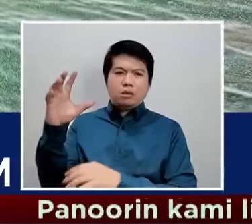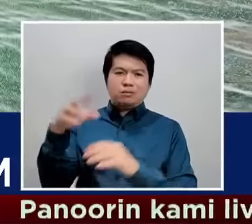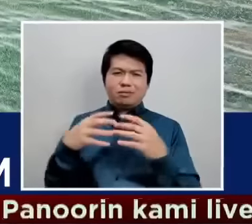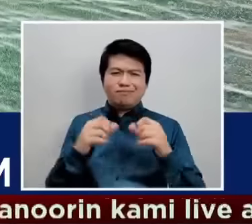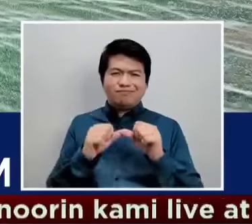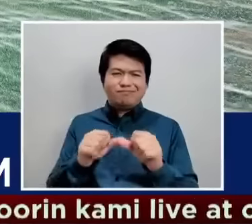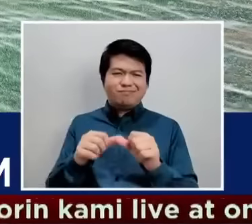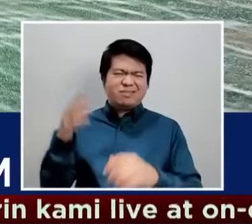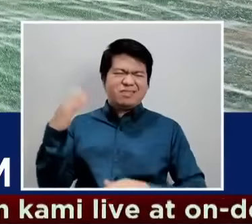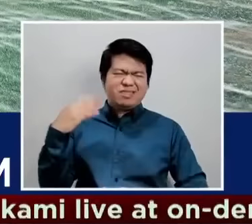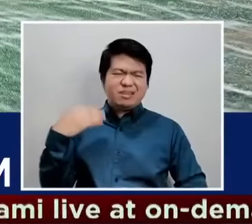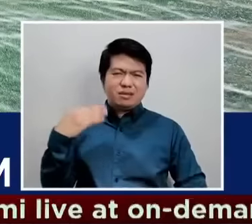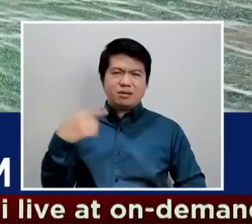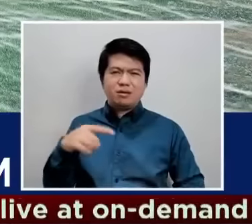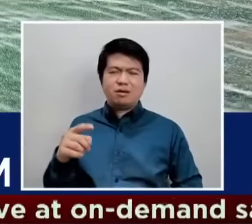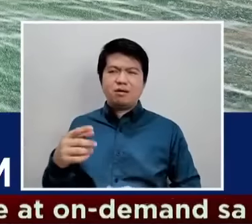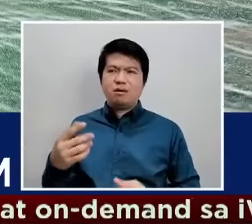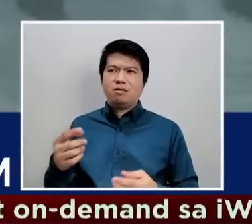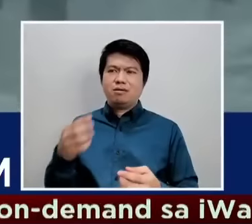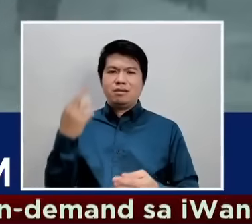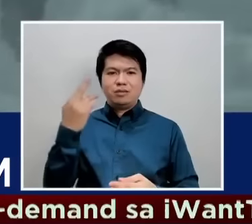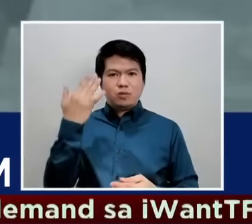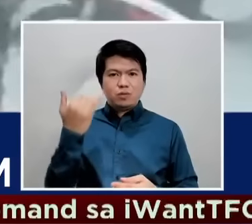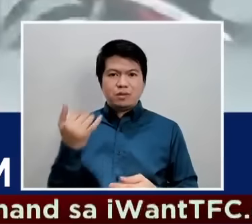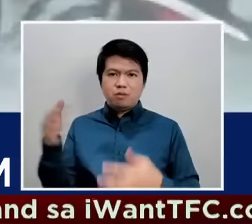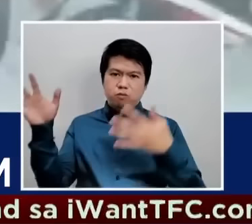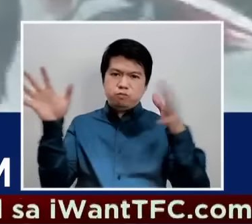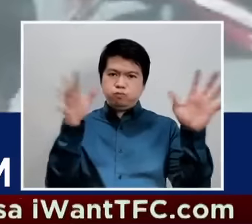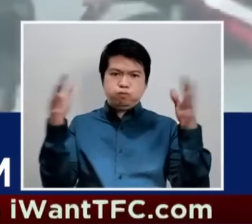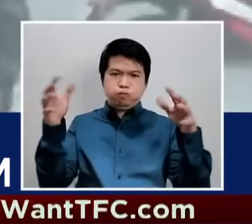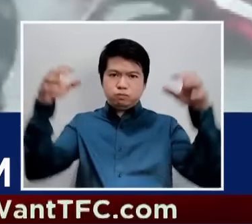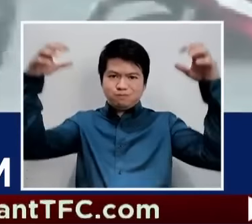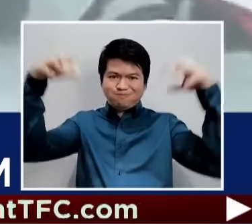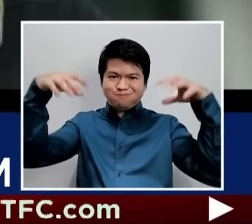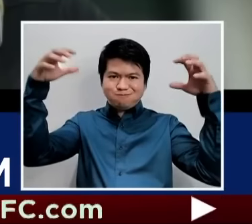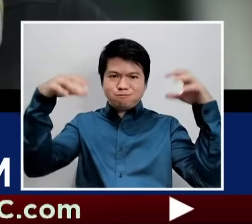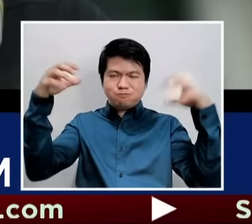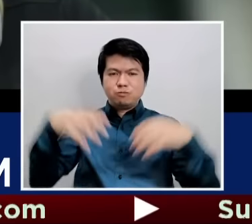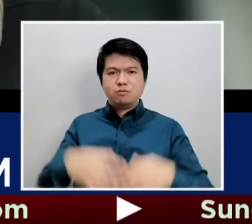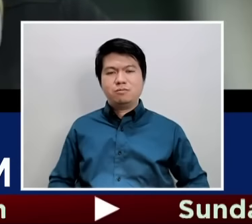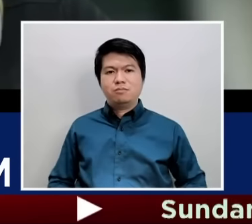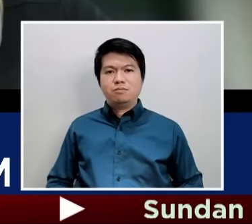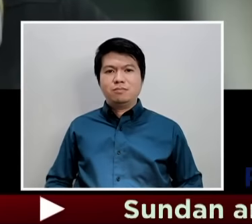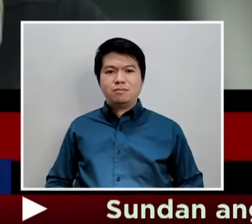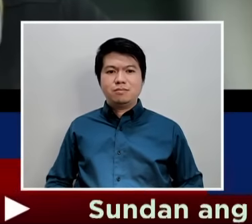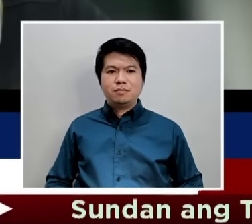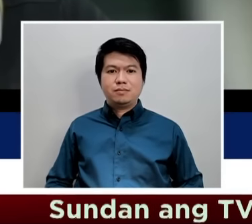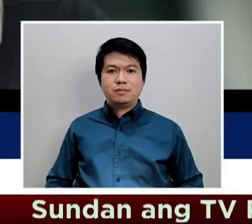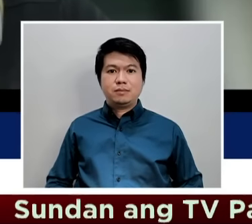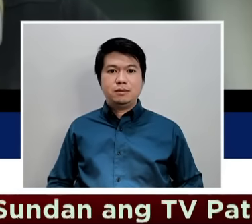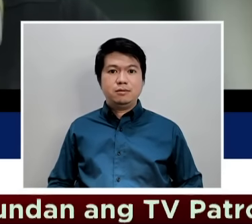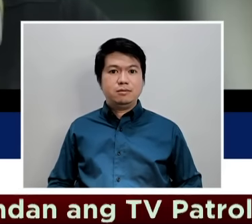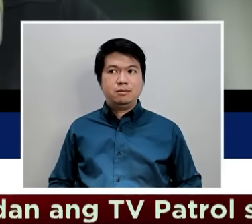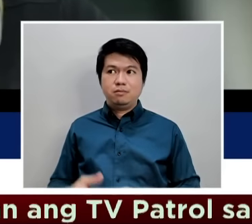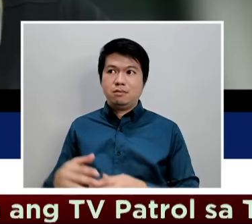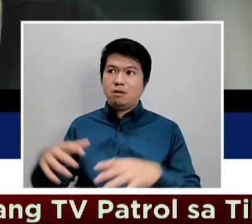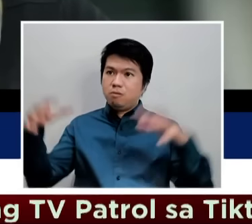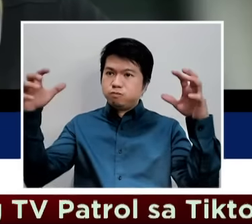naman ng mas malalakas na bagyo at pag-ulan. We actually expect na lalakas talaga yung ulan